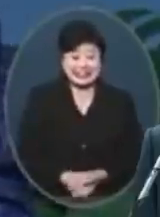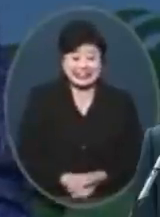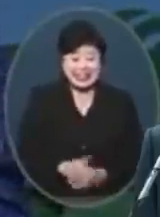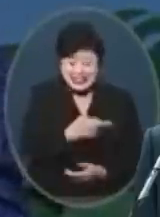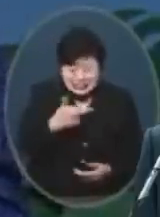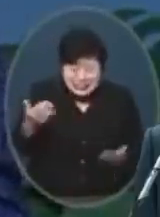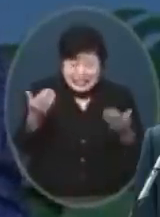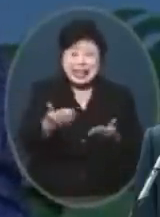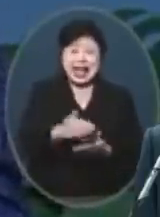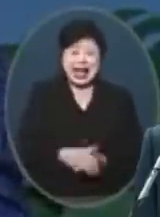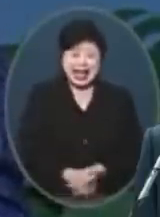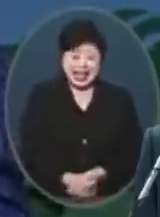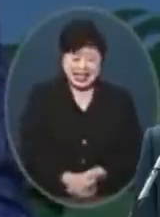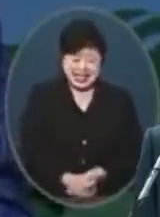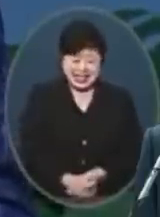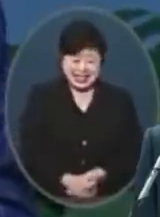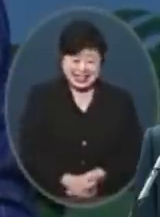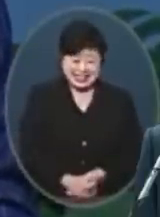큰일입니다. 큰일이.